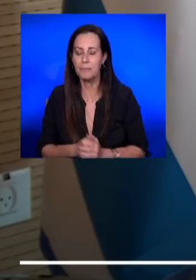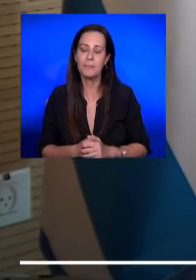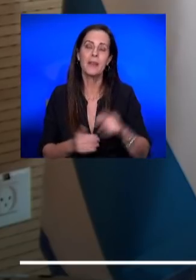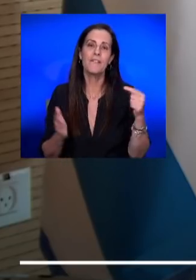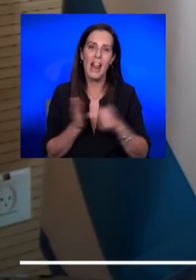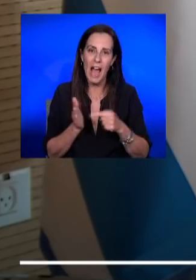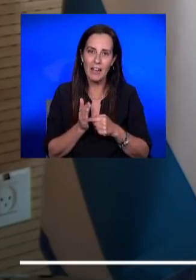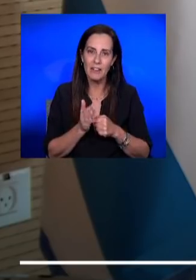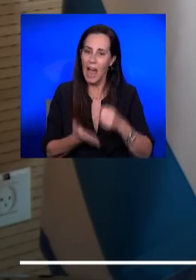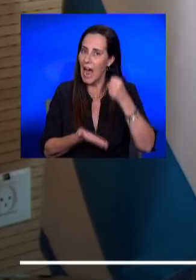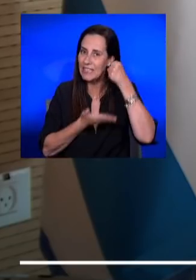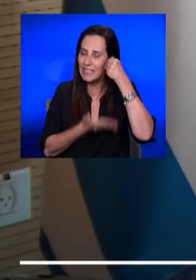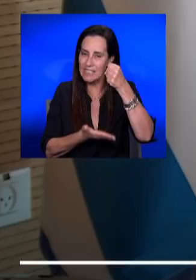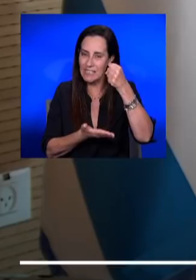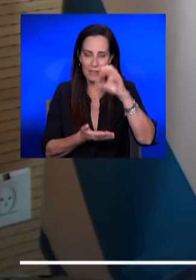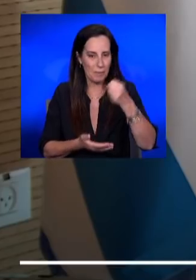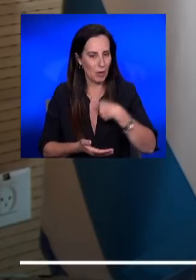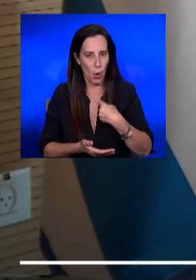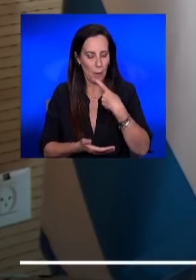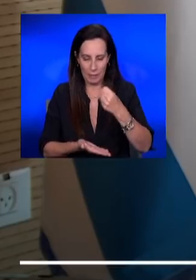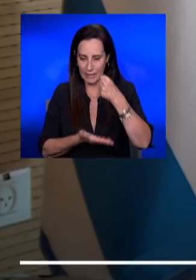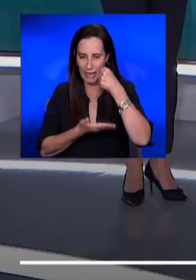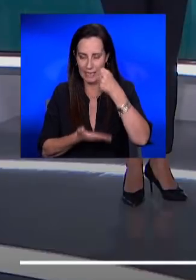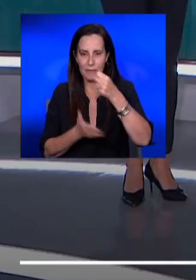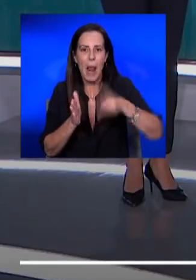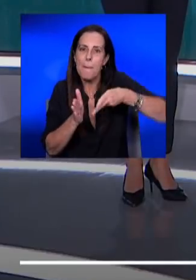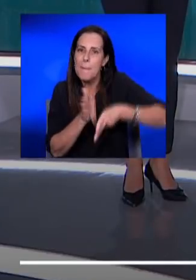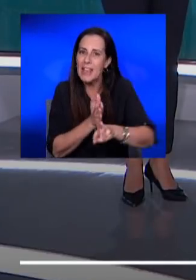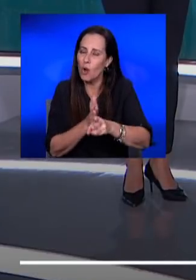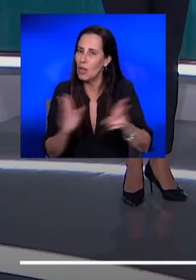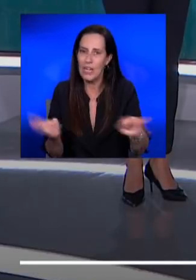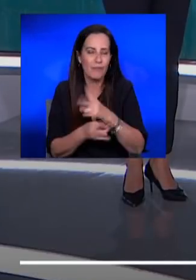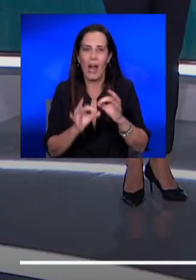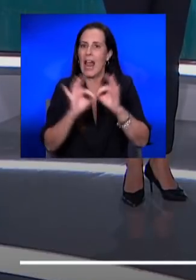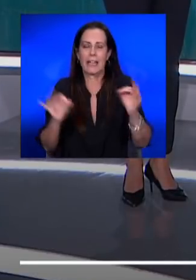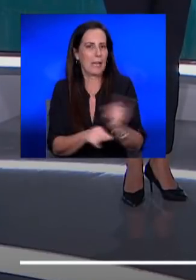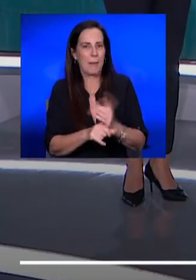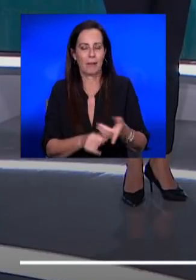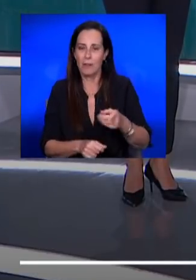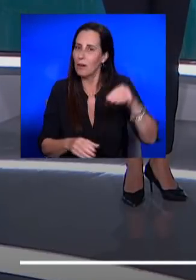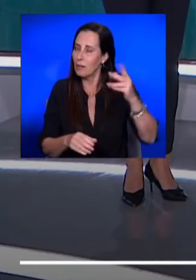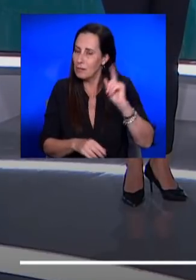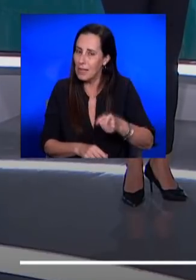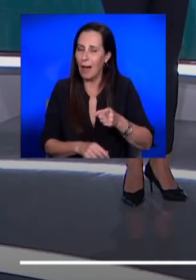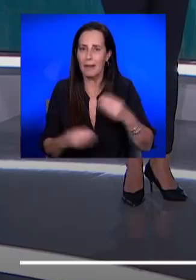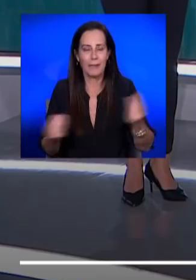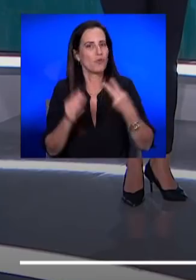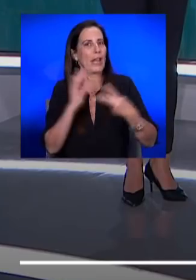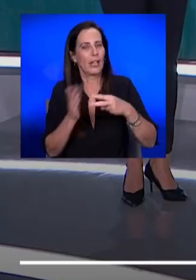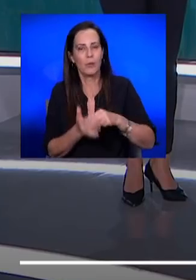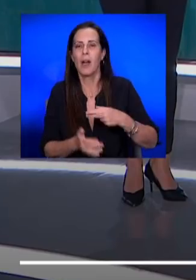ולכן התקציב, לדוגמה, אם אנחנו מדברים על המטרו, המטרו אי אפשר להתחיל אותו מיד, הוא כרוך באלמנטים תכנוניים,